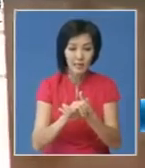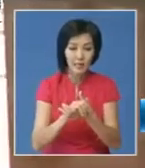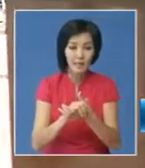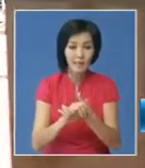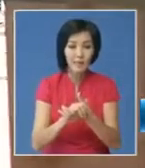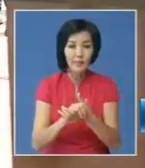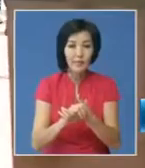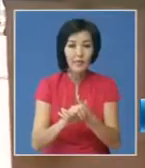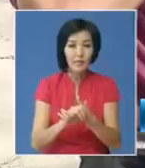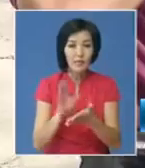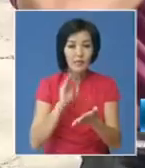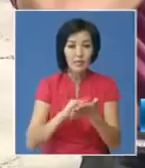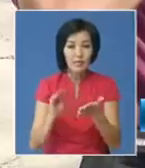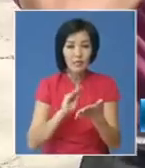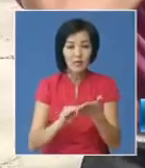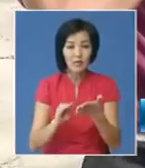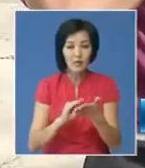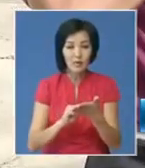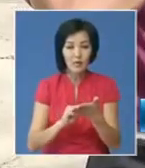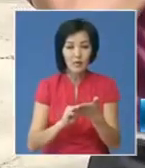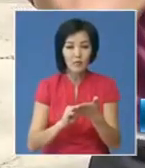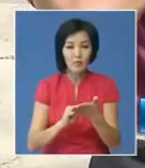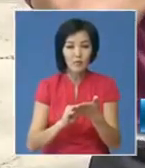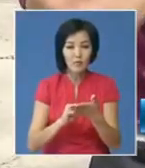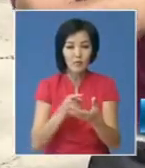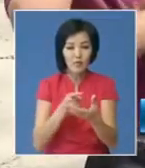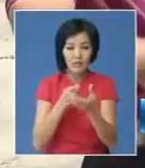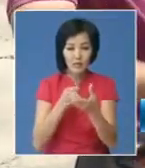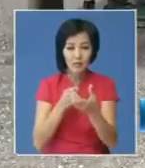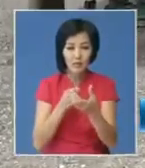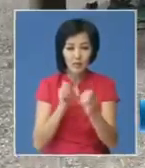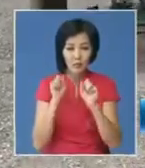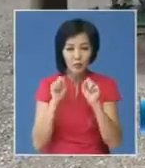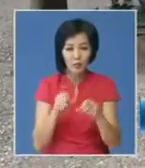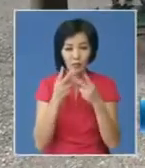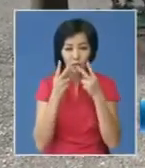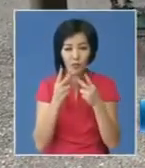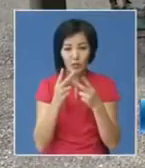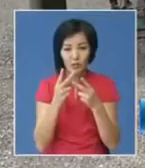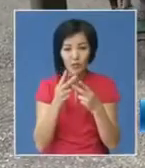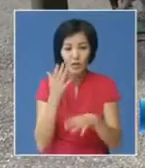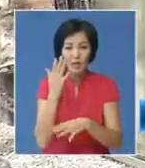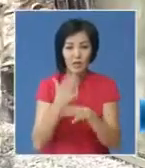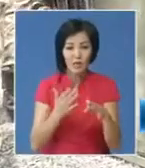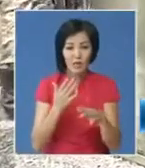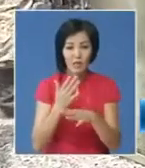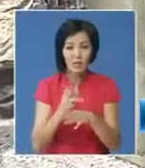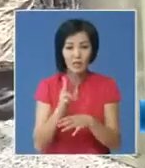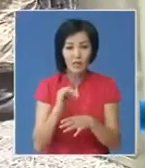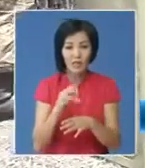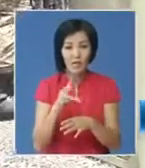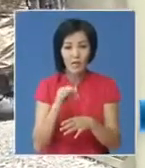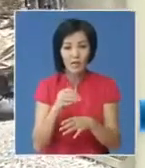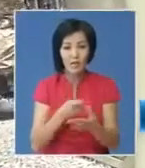ала бермейтін тілшілер қауым үшін Драгунов снайперлік винтовкасын ұстап көруге мүмкіндік туса, ғасырға жуық теңдессіз қаруға айналған Калашников